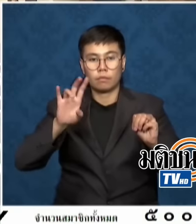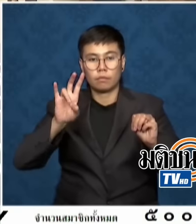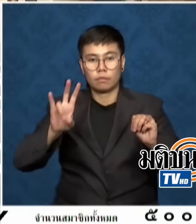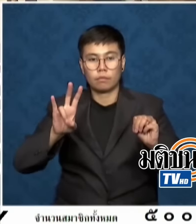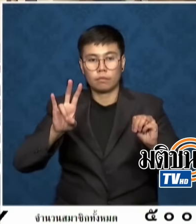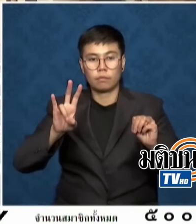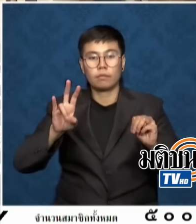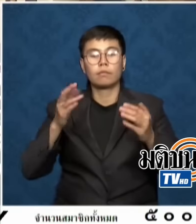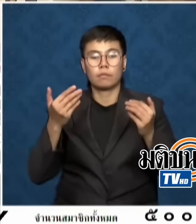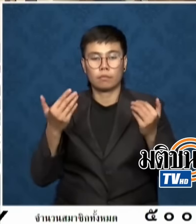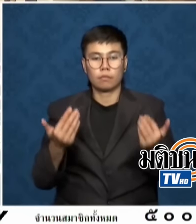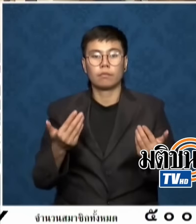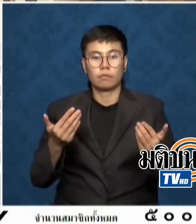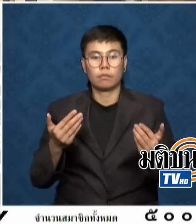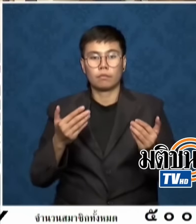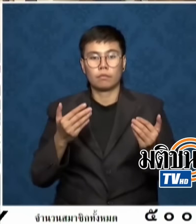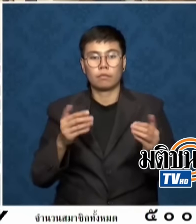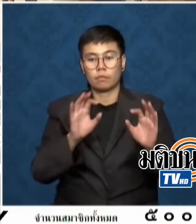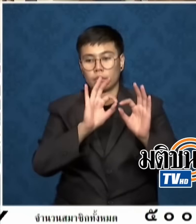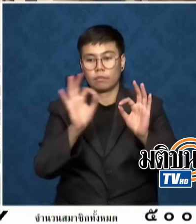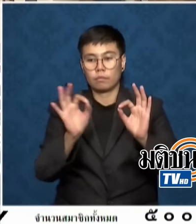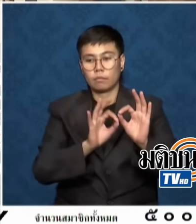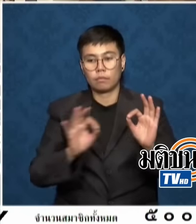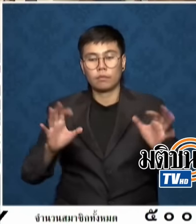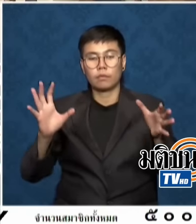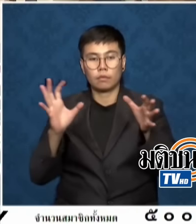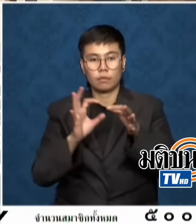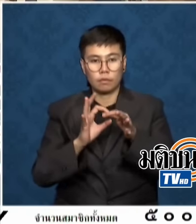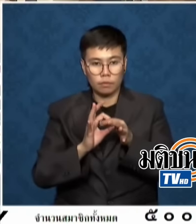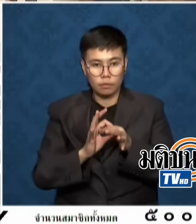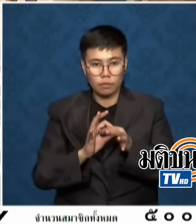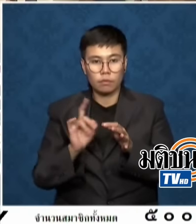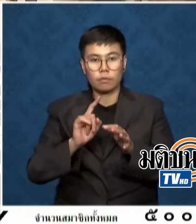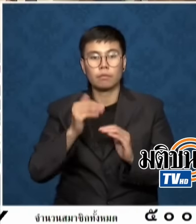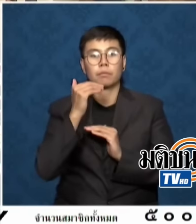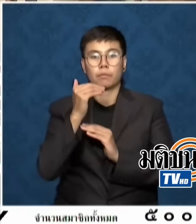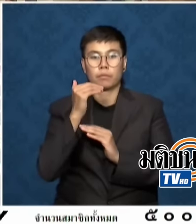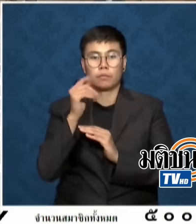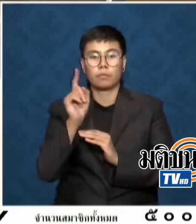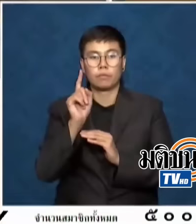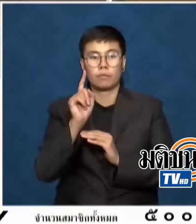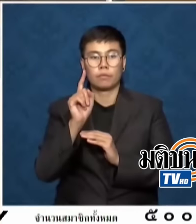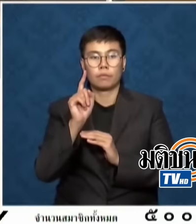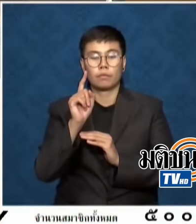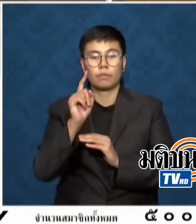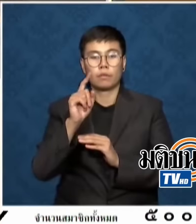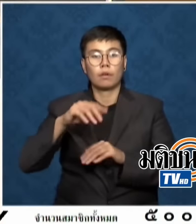มาตรานี้นะคะเป็นเนื้อหาที่เกี่ยวข้องกับการที่ เป็นข้อจำกัดนะคะว่าก